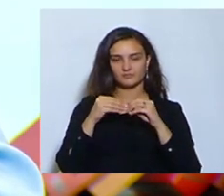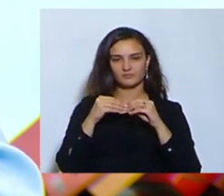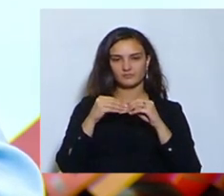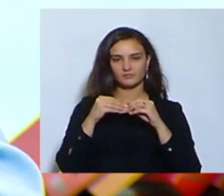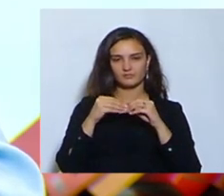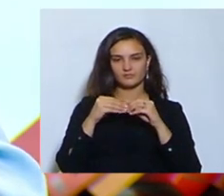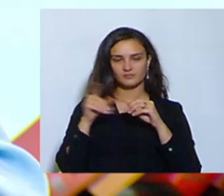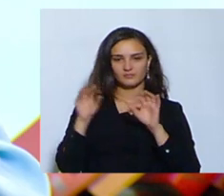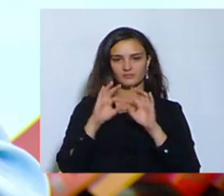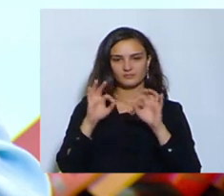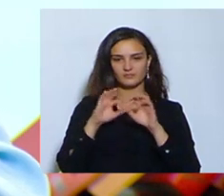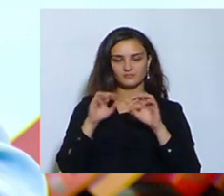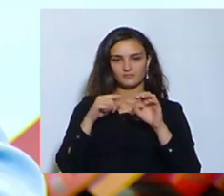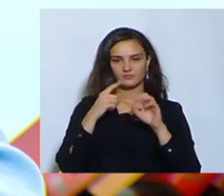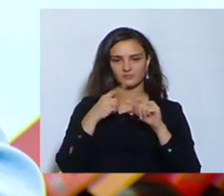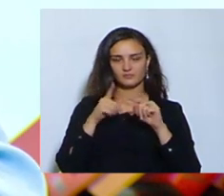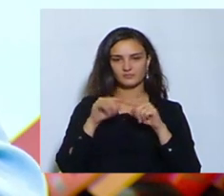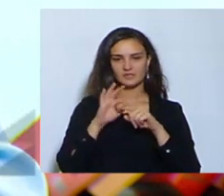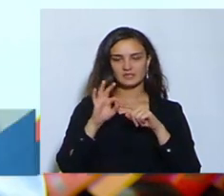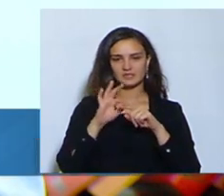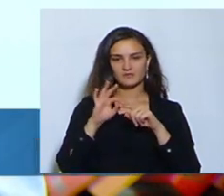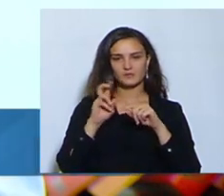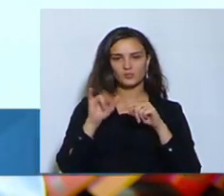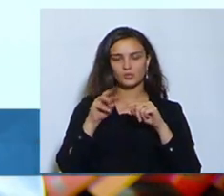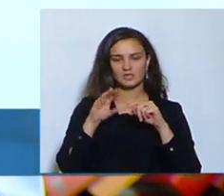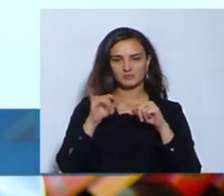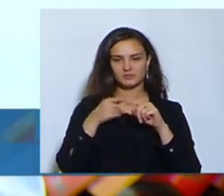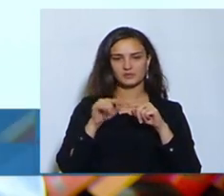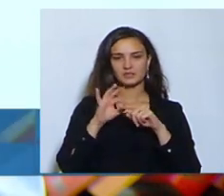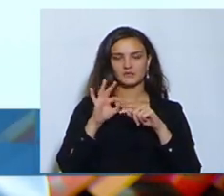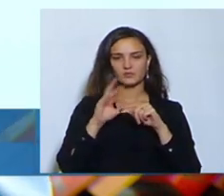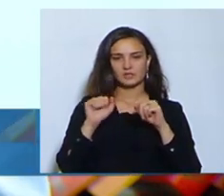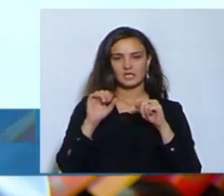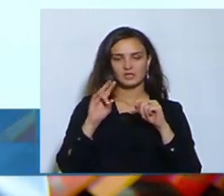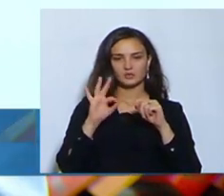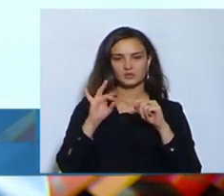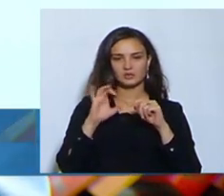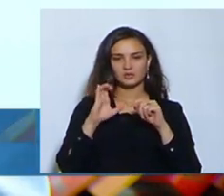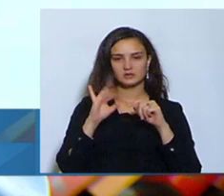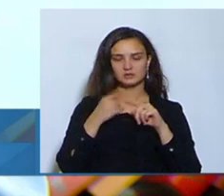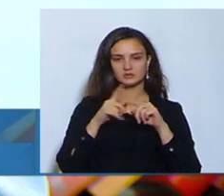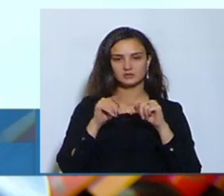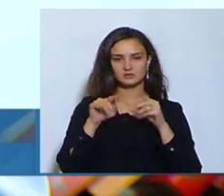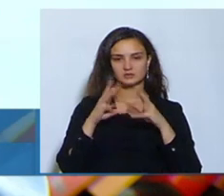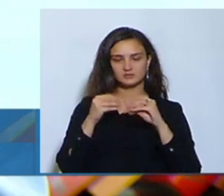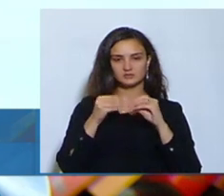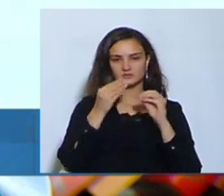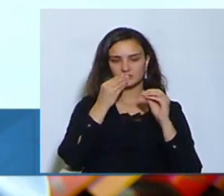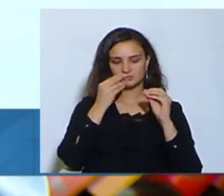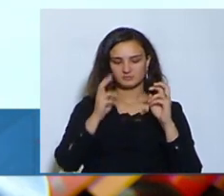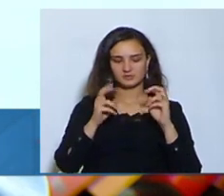დაასახელა ქალბატონმა იამ, ეს არის ნერვული ბულიმია და ნერვული ანორექსია, ასევე არის უკიდურესი